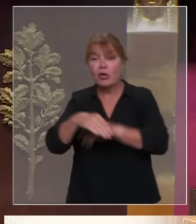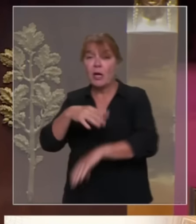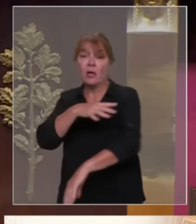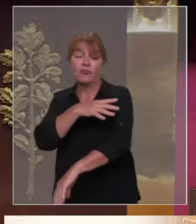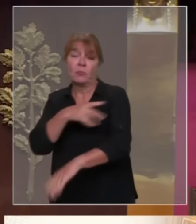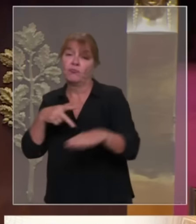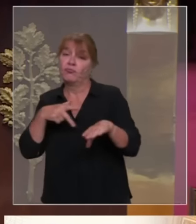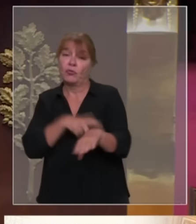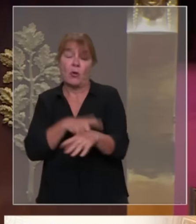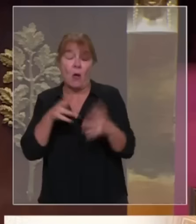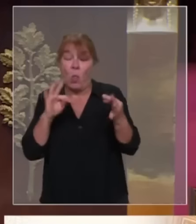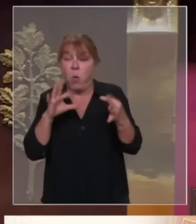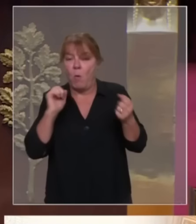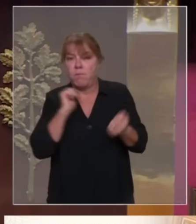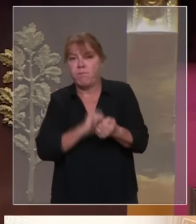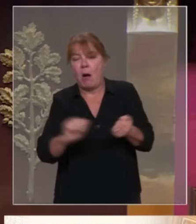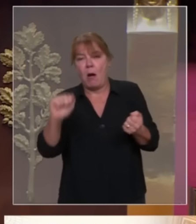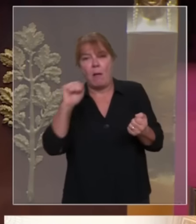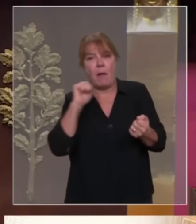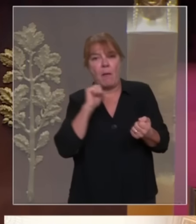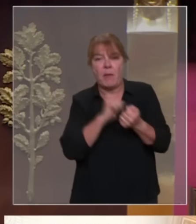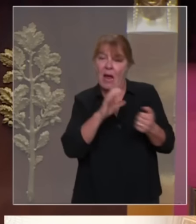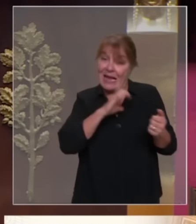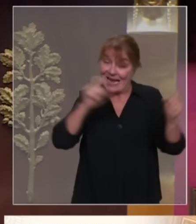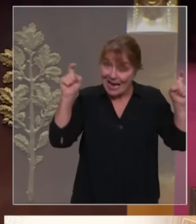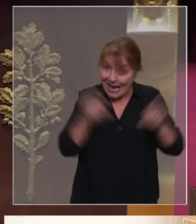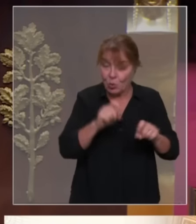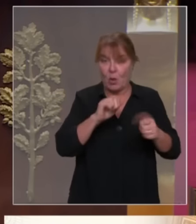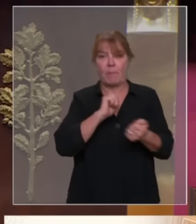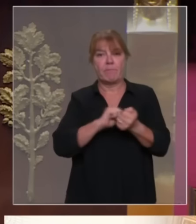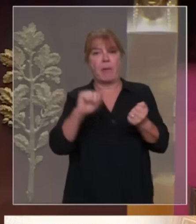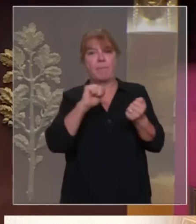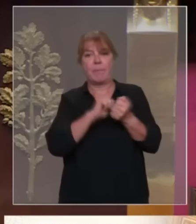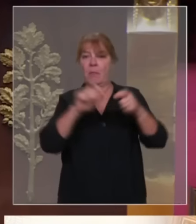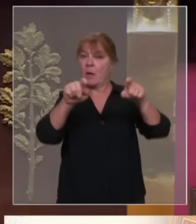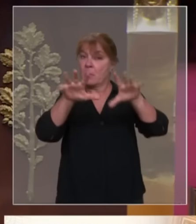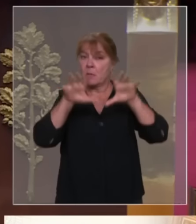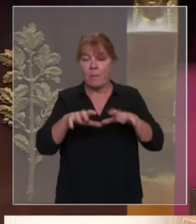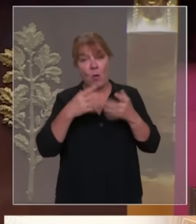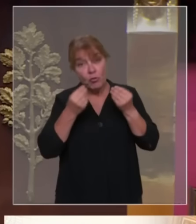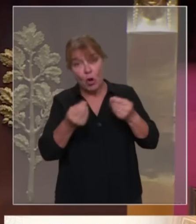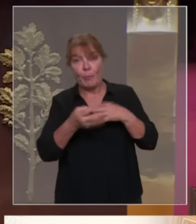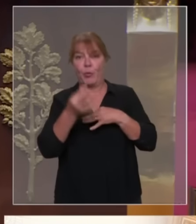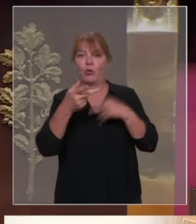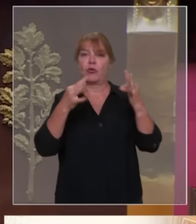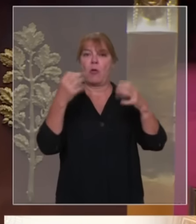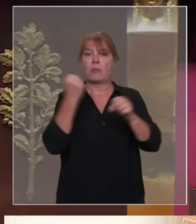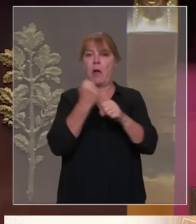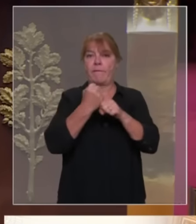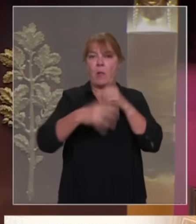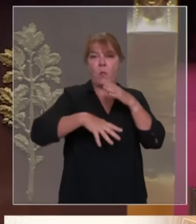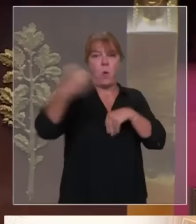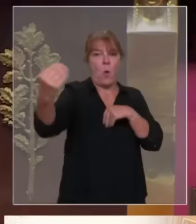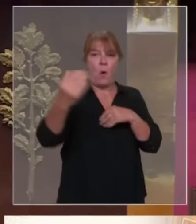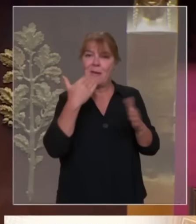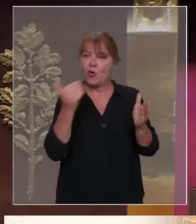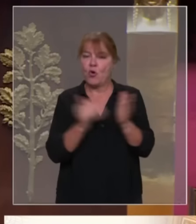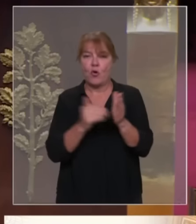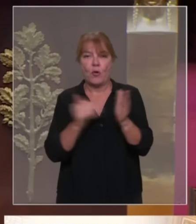trop de procédures administratives. Nous allons les réduire méthodiquement pour augmenter le temps de présence des forces de l'ordre sur la voie